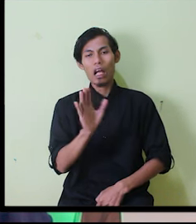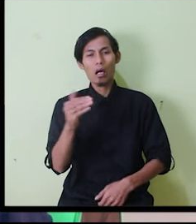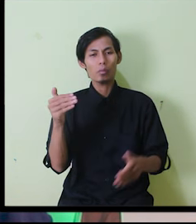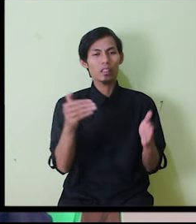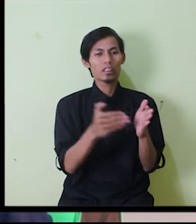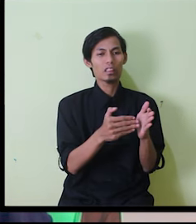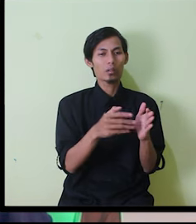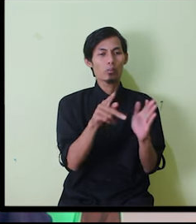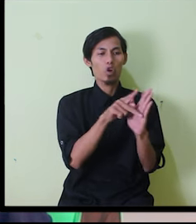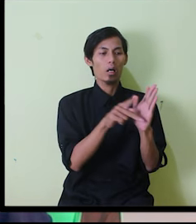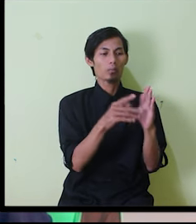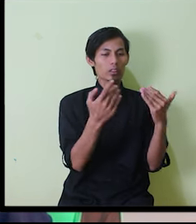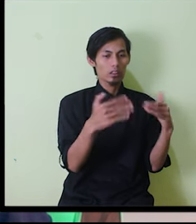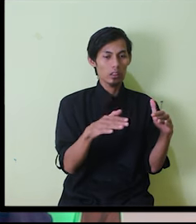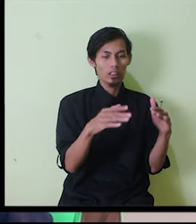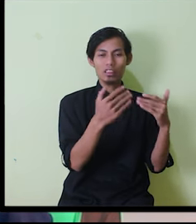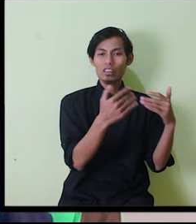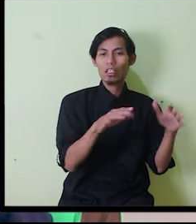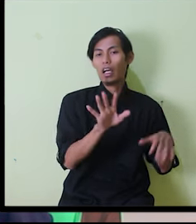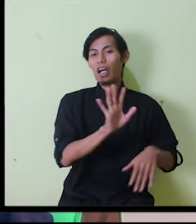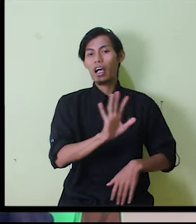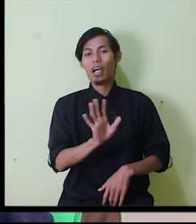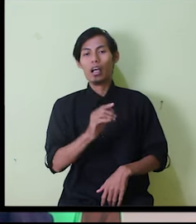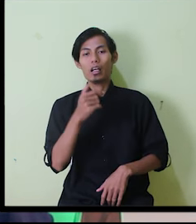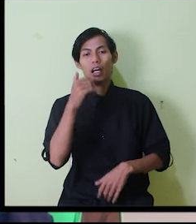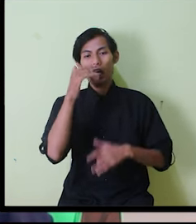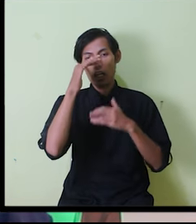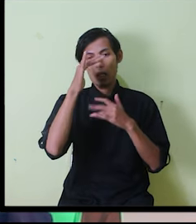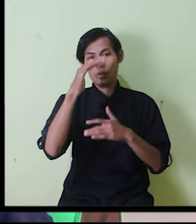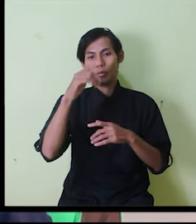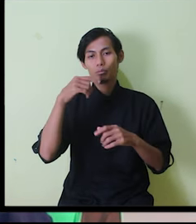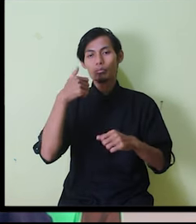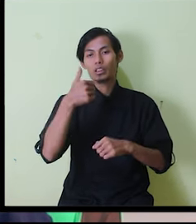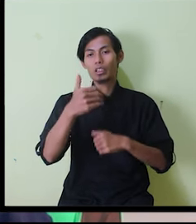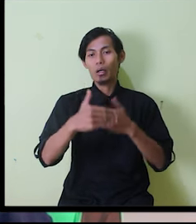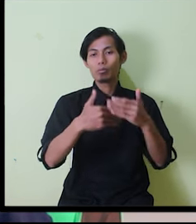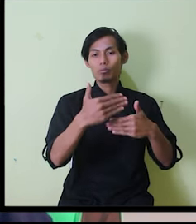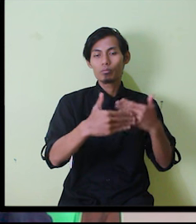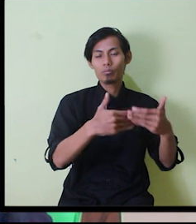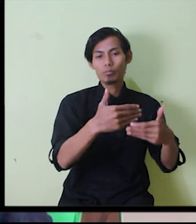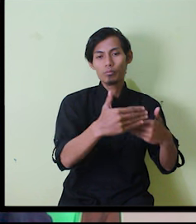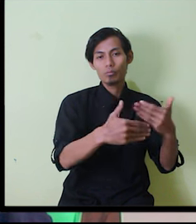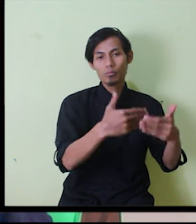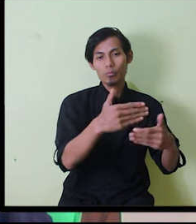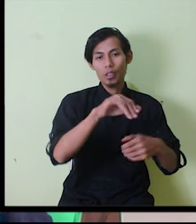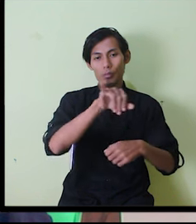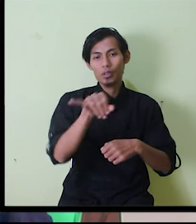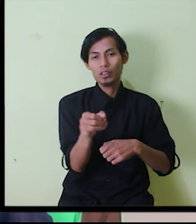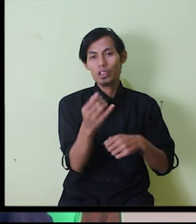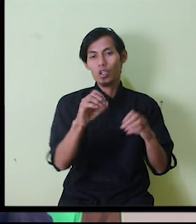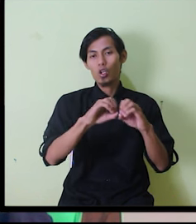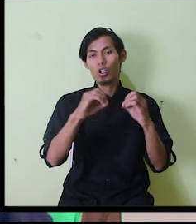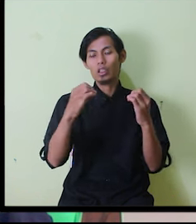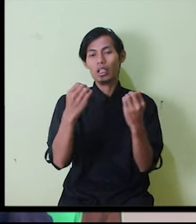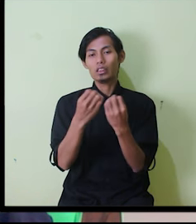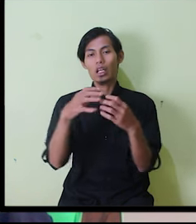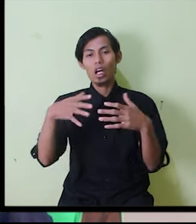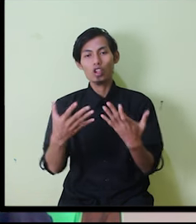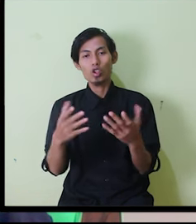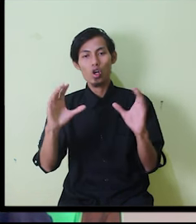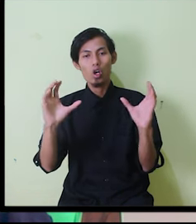setelah program ini selesai selesai gitu tapi harapannya bisa berkelanjutan dan menjadi sebuah ee